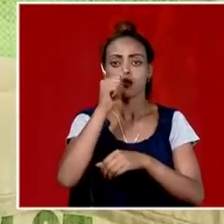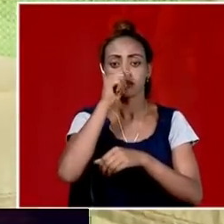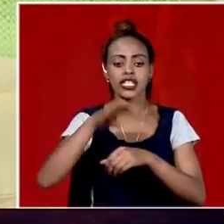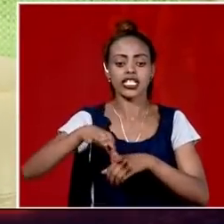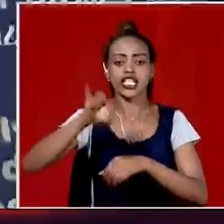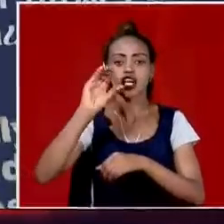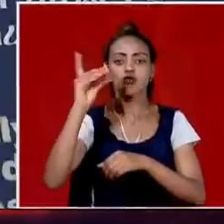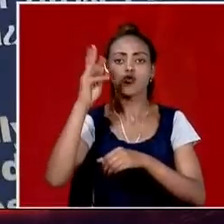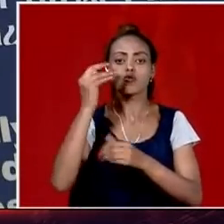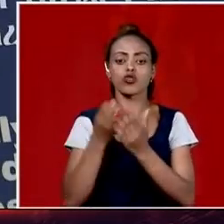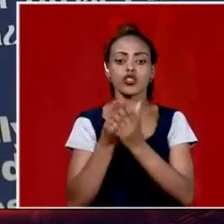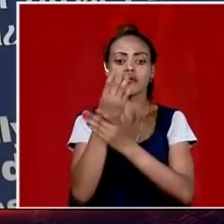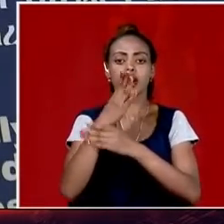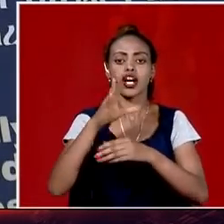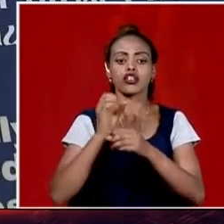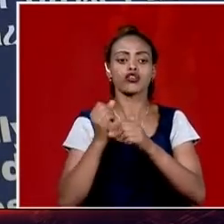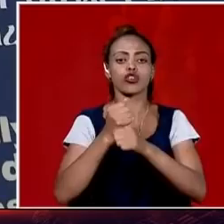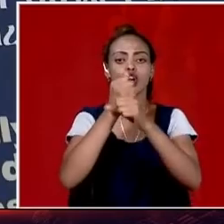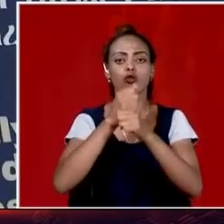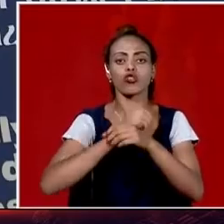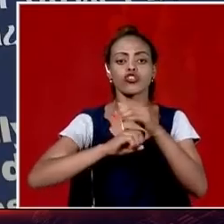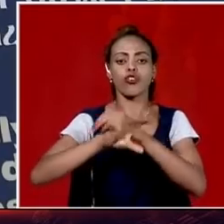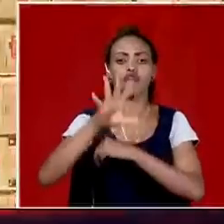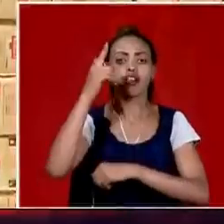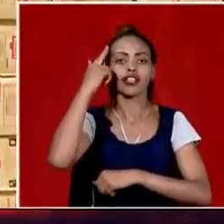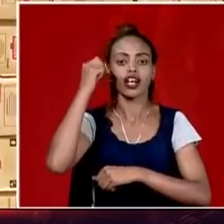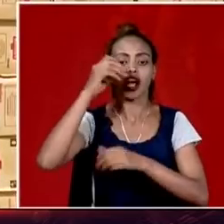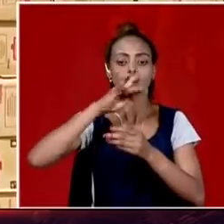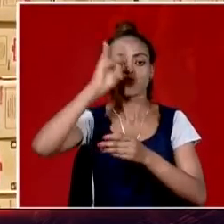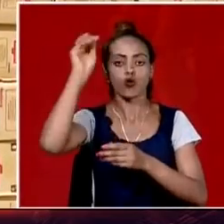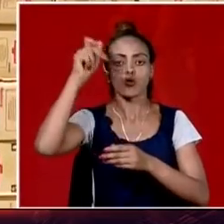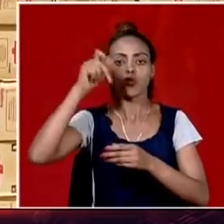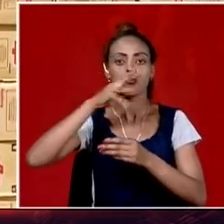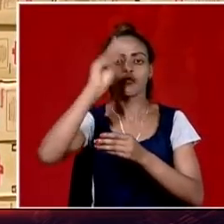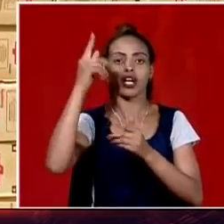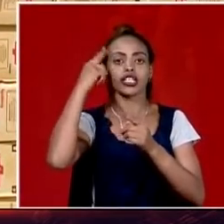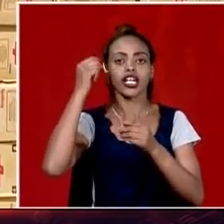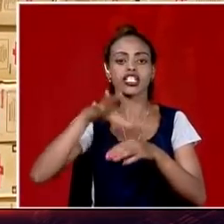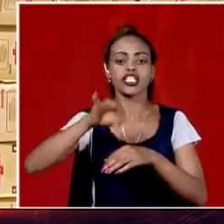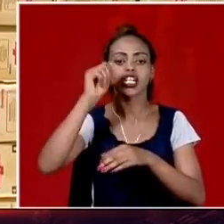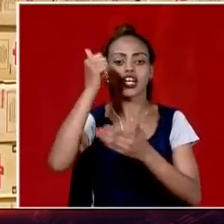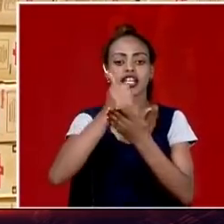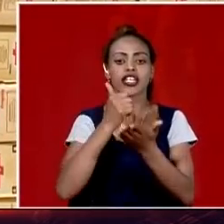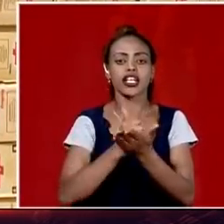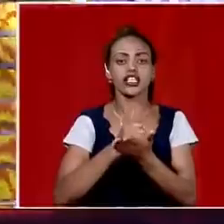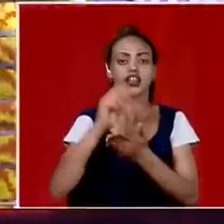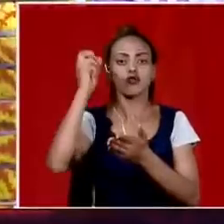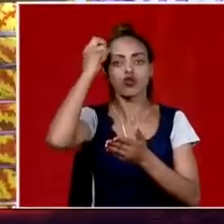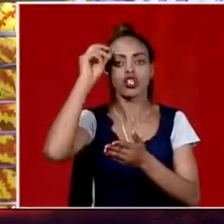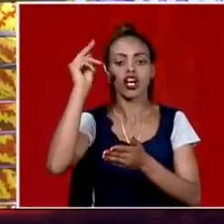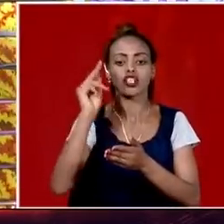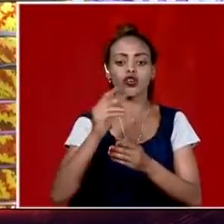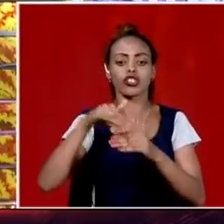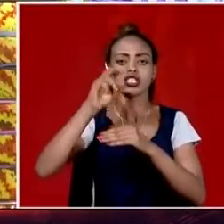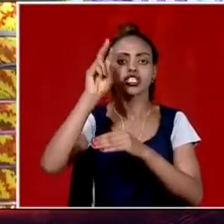ዝርከብ ኮሚሽን ልምዓት ክርስትያናዊ ተራድኦ ጸንፈር ትግራይ ኣብ ዞባ ደቡብ ምብራቅ ትግራይ ንዝርከባ ወረዳታት እንደርታን ወረዳ ሕንጣሎን ልዕሊ